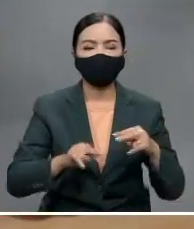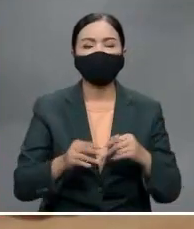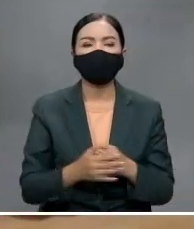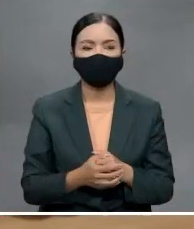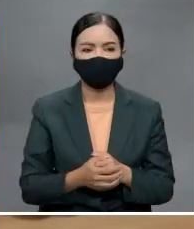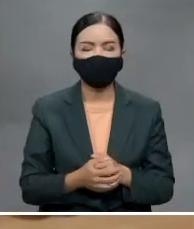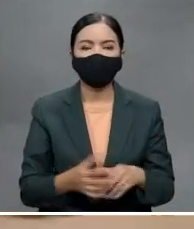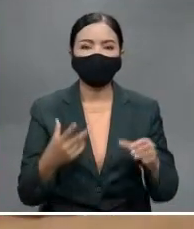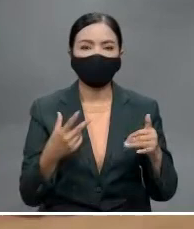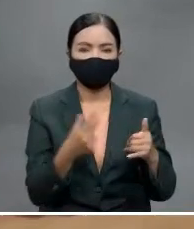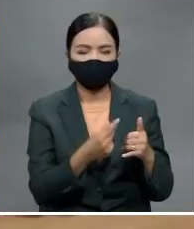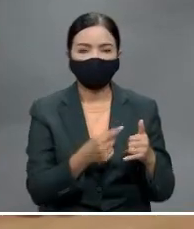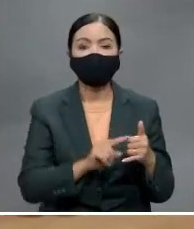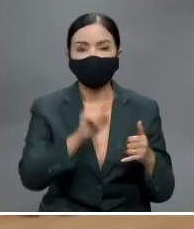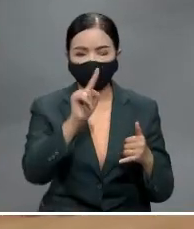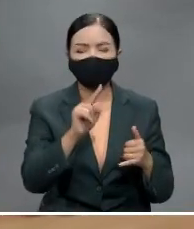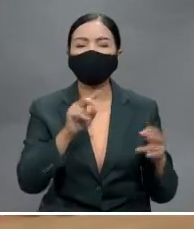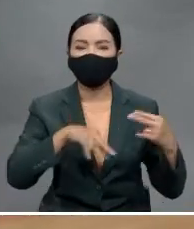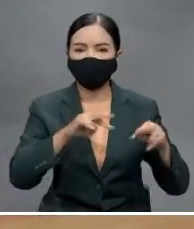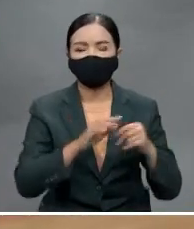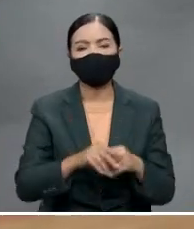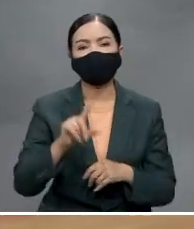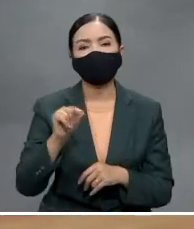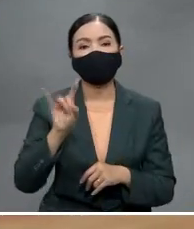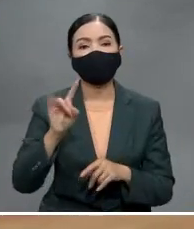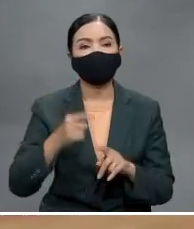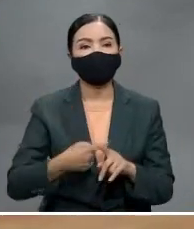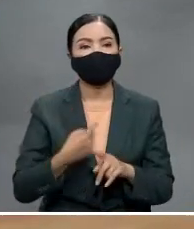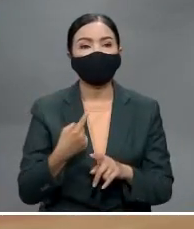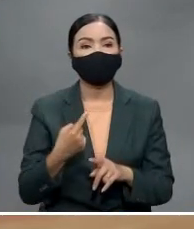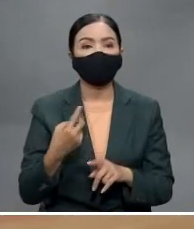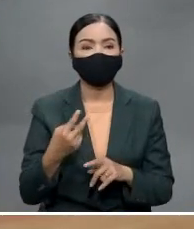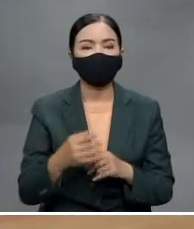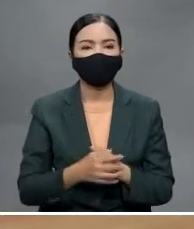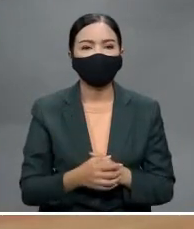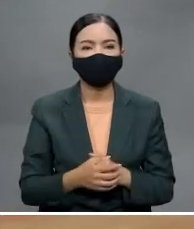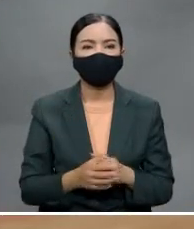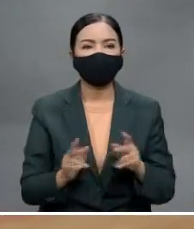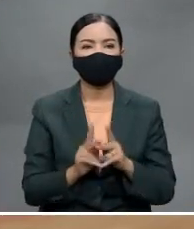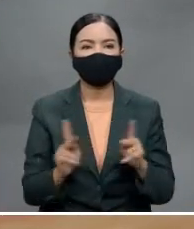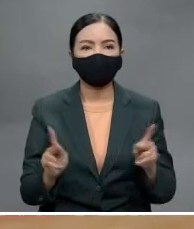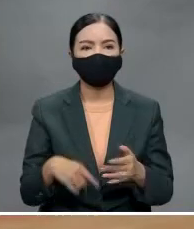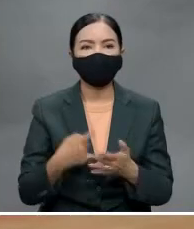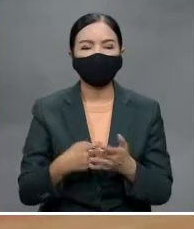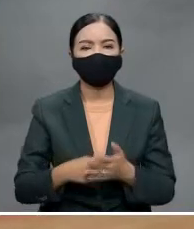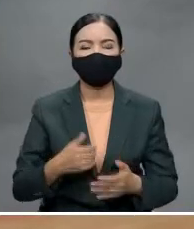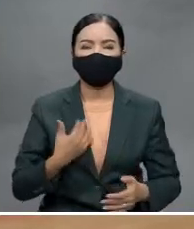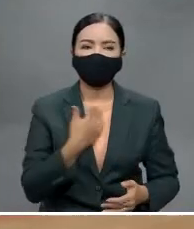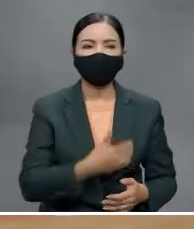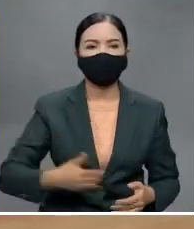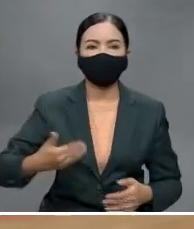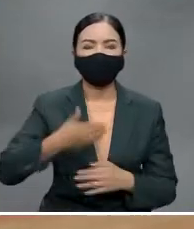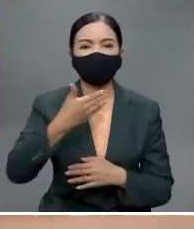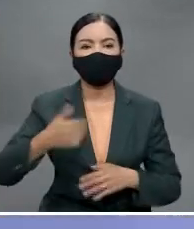แต่วัคซีนเข็มแรกที่ 4ให้กับคนไทยเมื่อวันที่ 28กุมภาพันธ์ที่ผ่านมาโดยทางคณะกรรมการหลักประกันสุขภาพแห่งชาติ